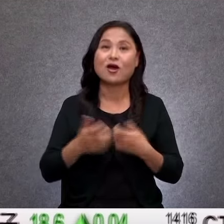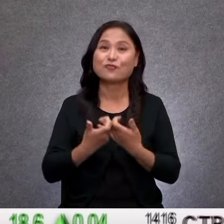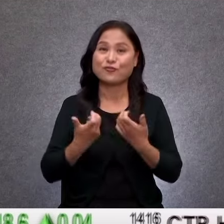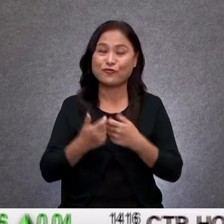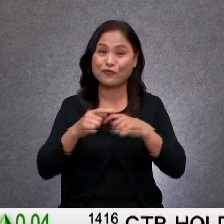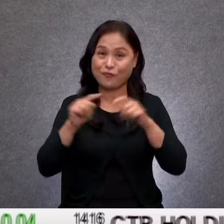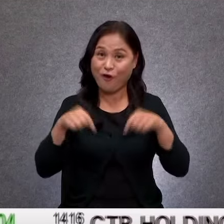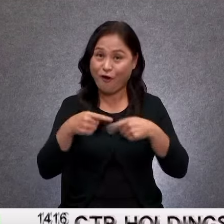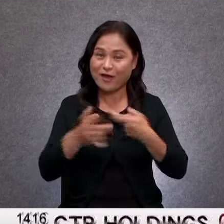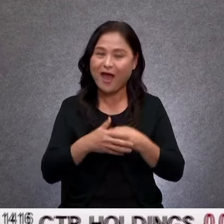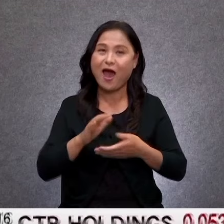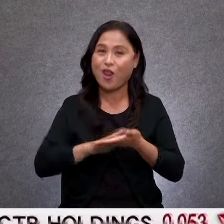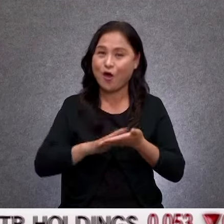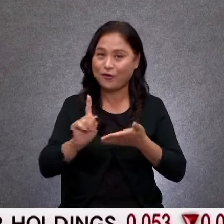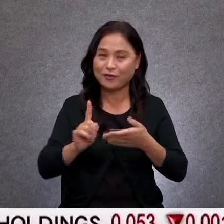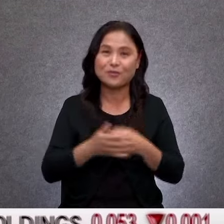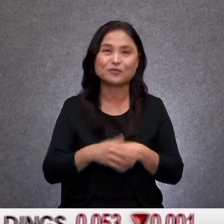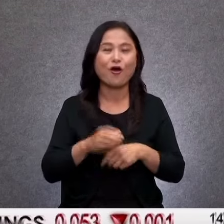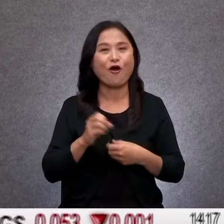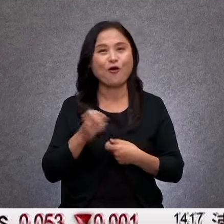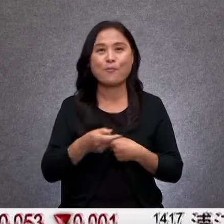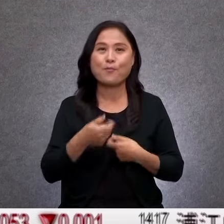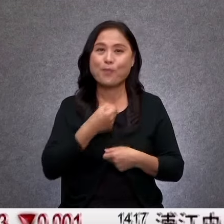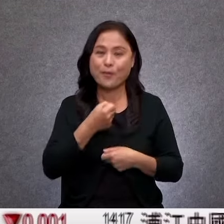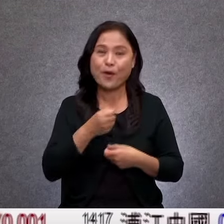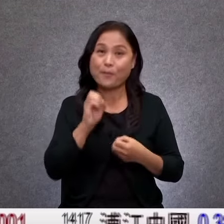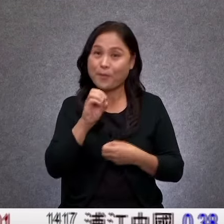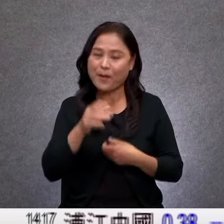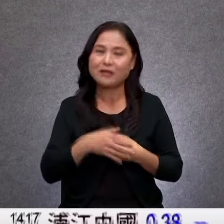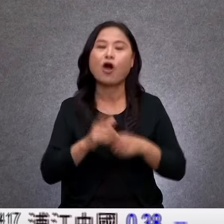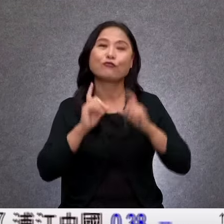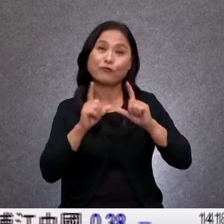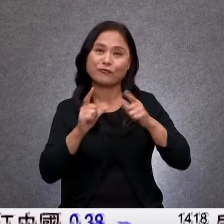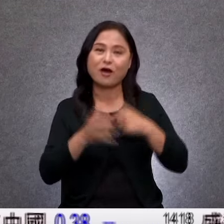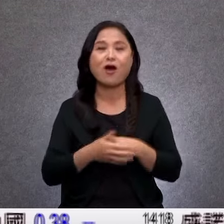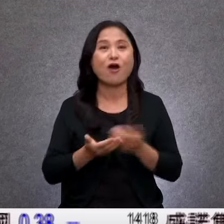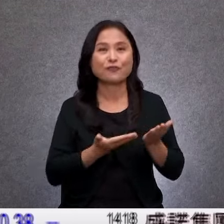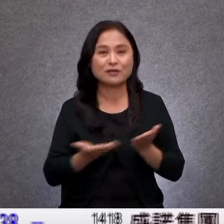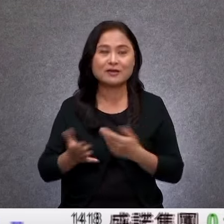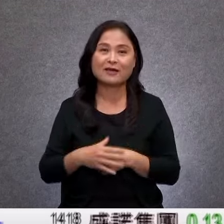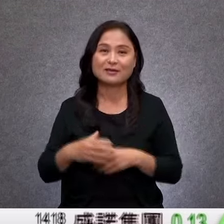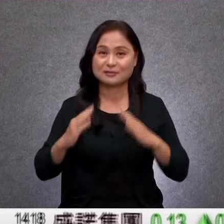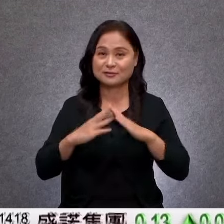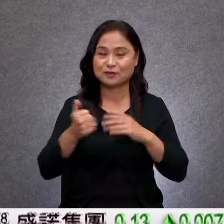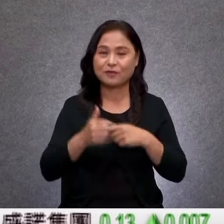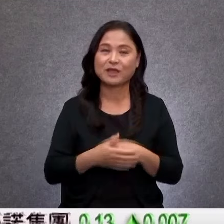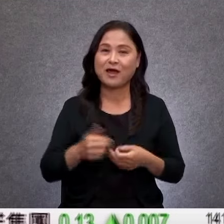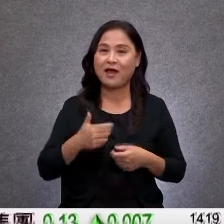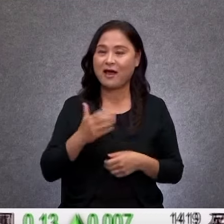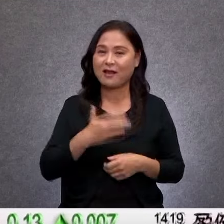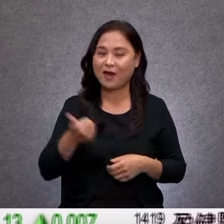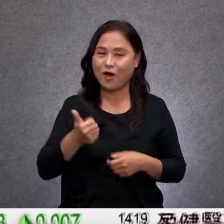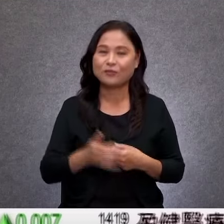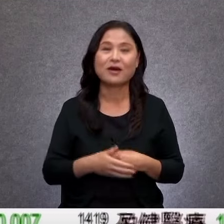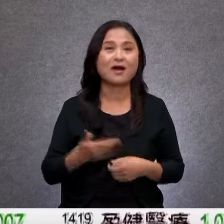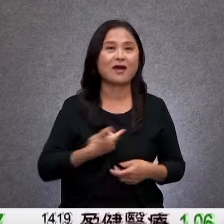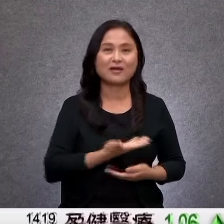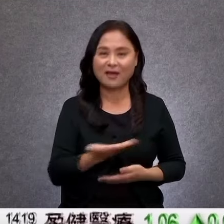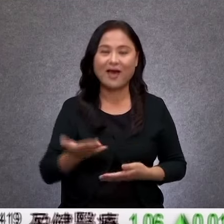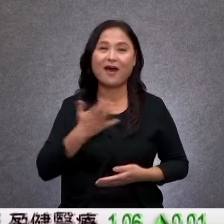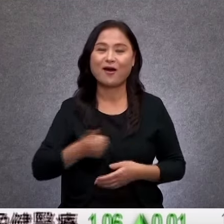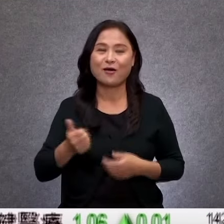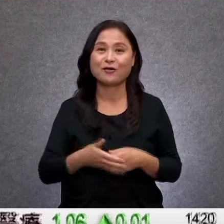进一步讲解一下他这份的预算案的内容，同埋会回答传媒朋友的提问。欢迎你啊，司长。 你好，冠